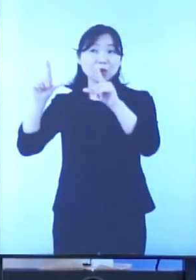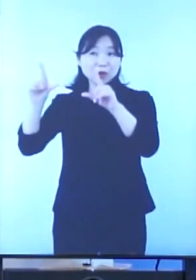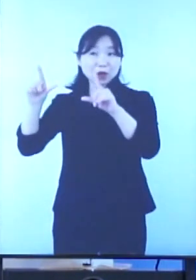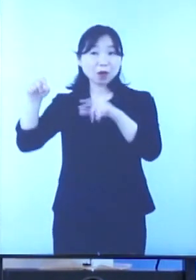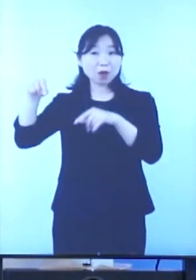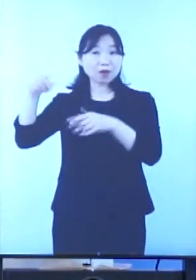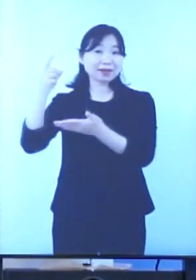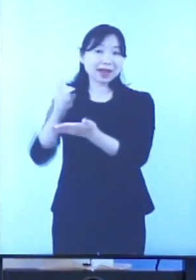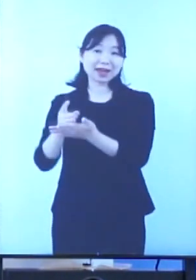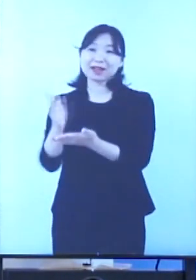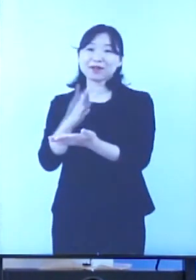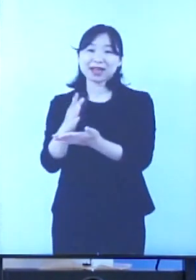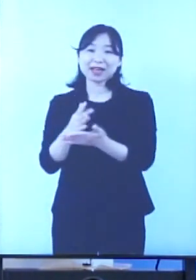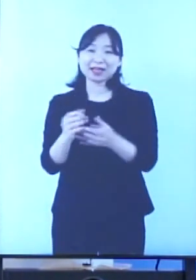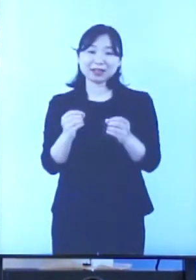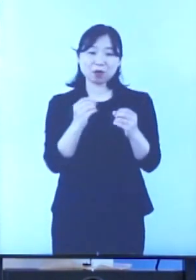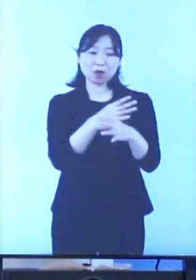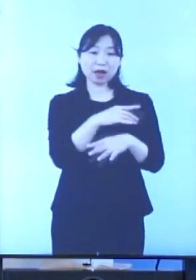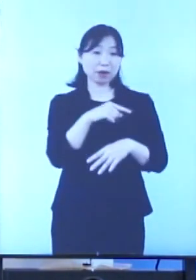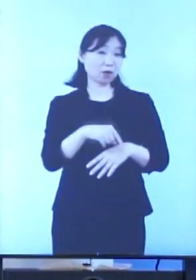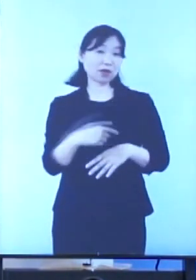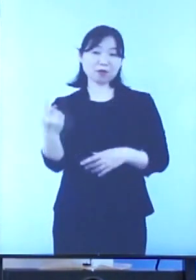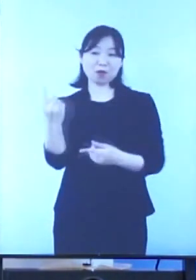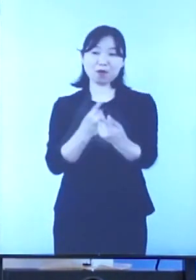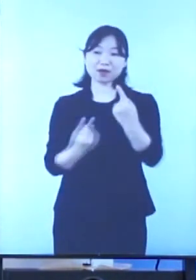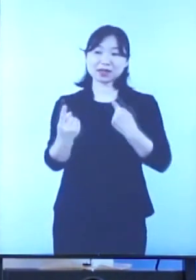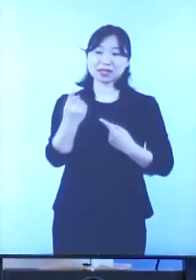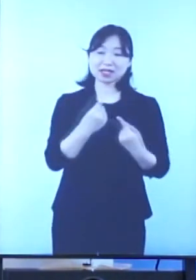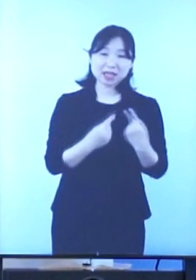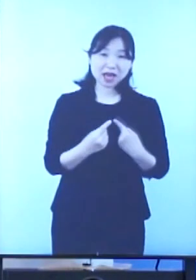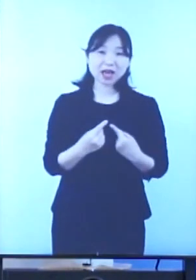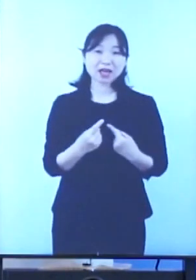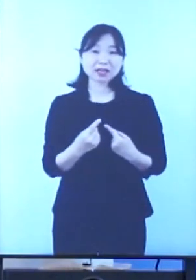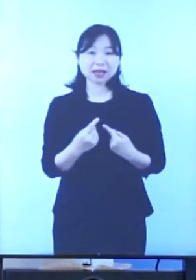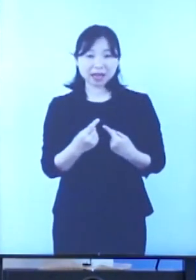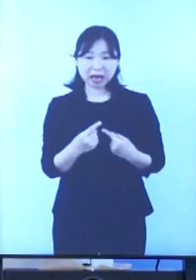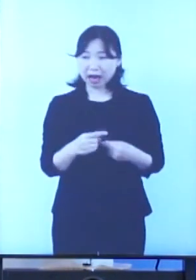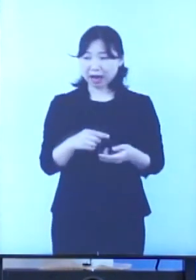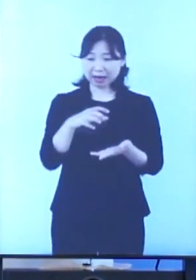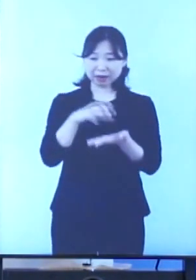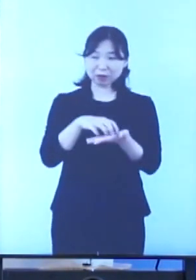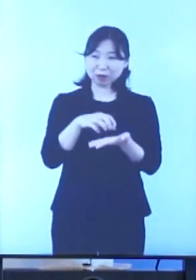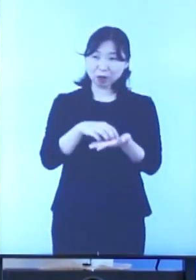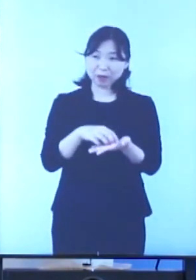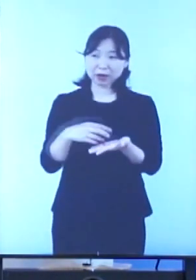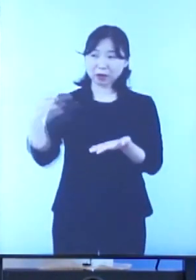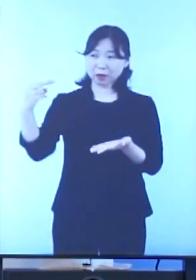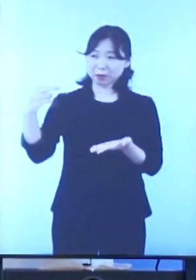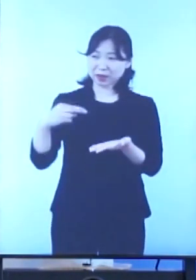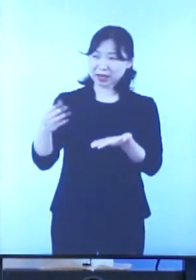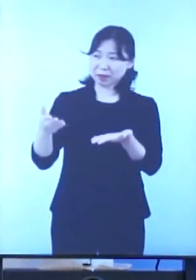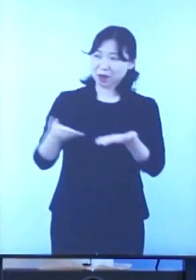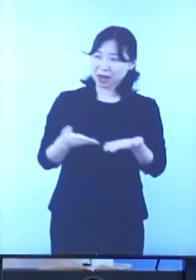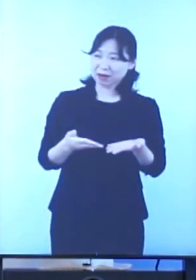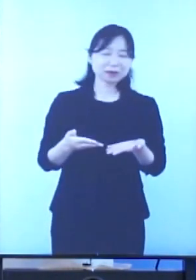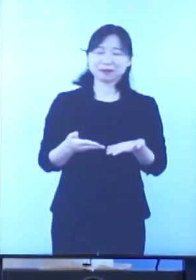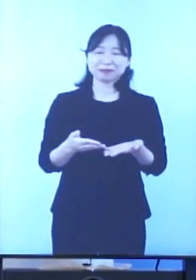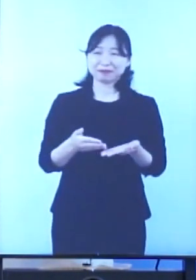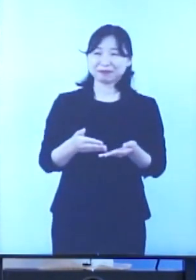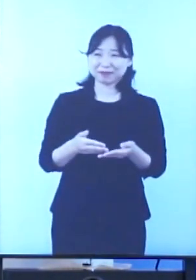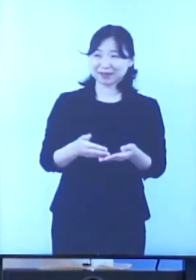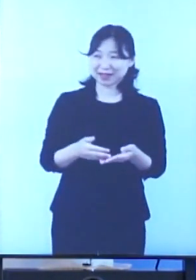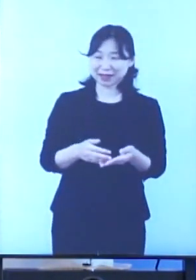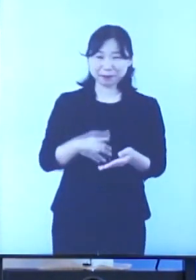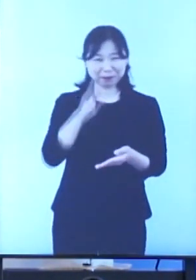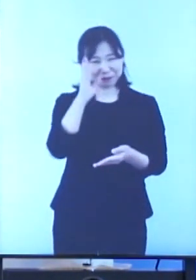地域にも、来られて、いいんですかこんなゴミお見せしてっていうことを訴えたかったんです。まあ、結局東京オリ